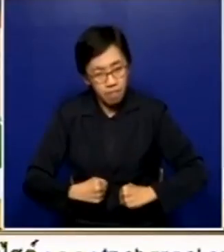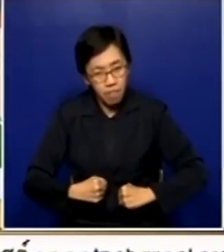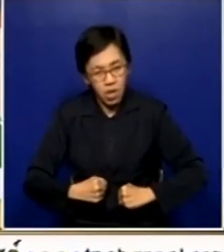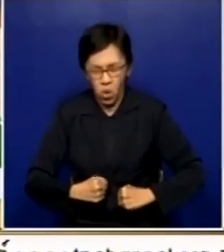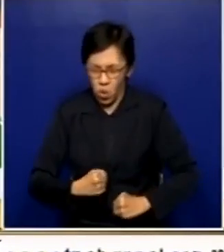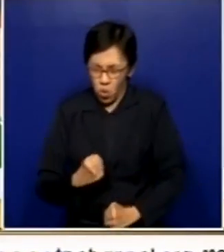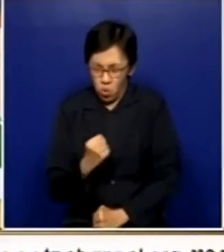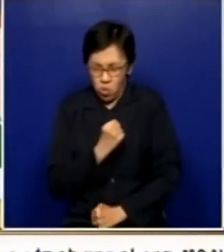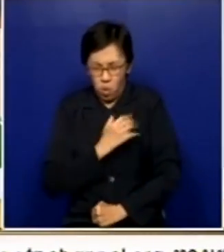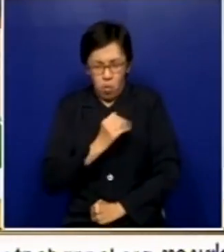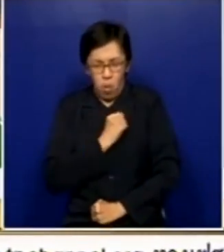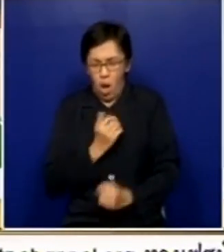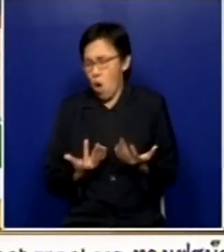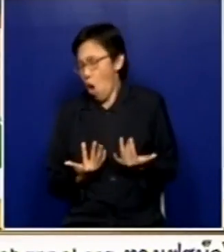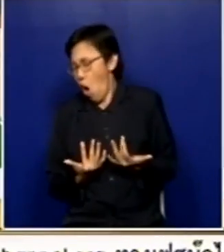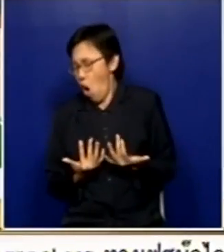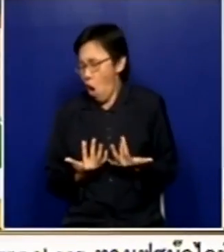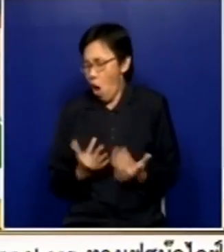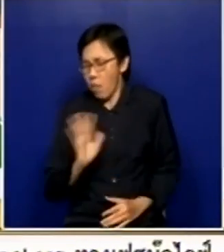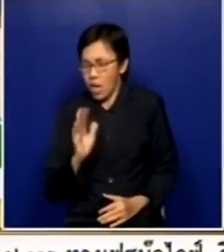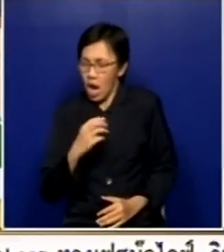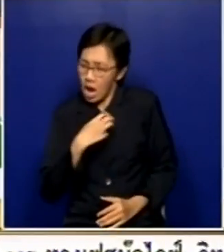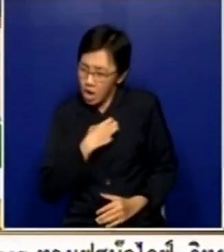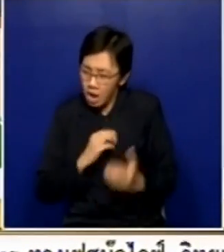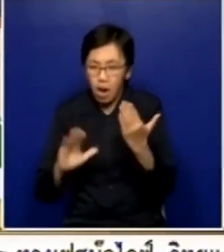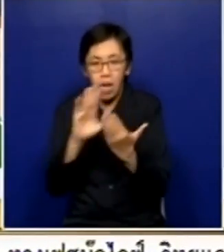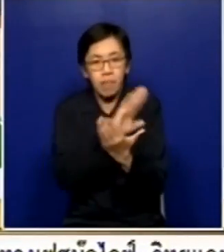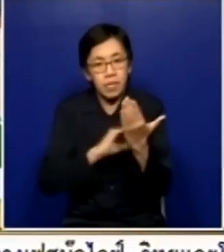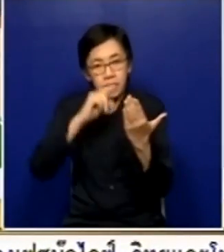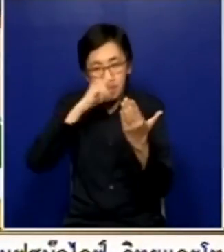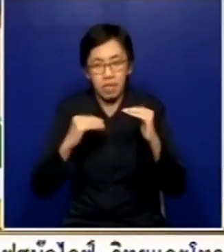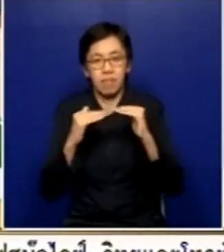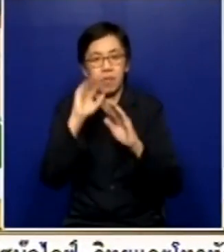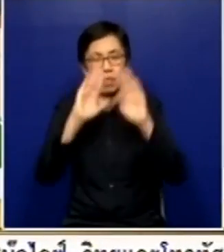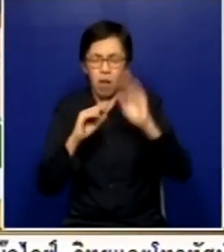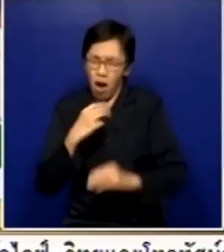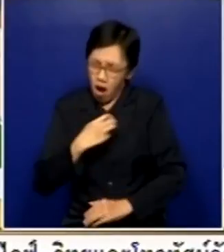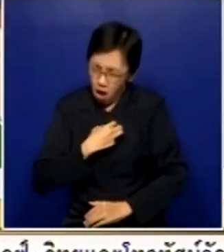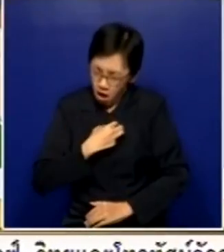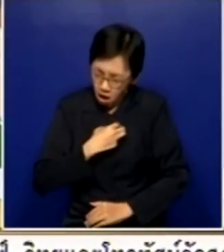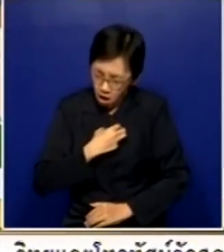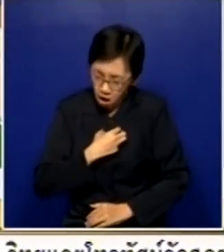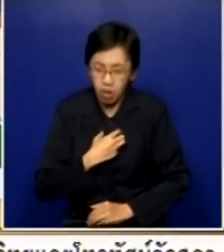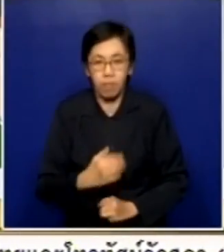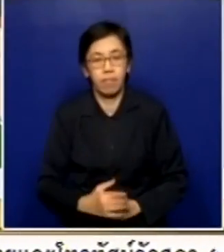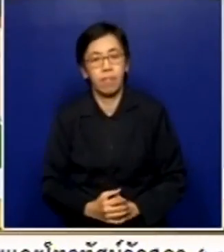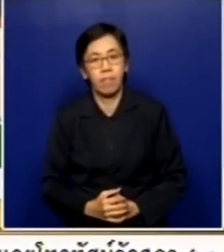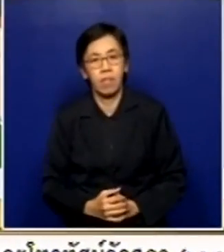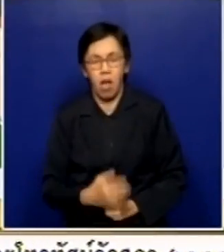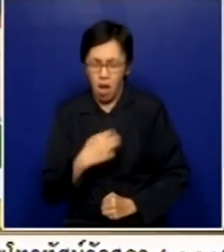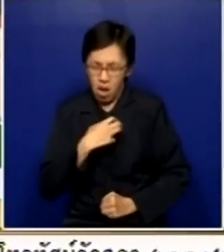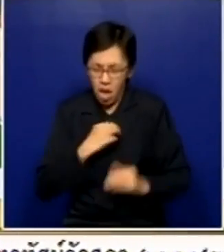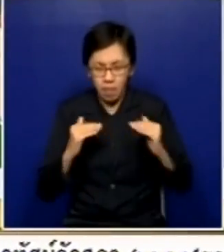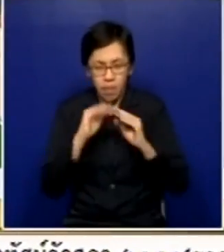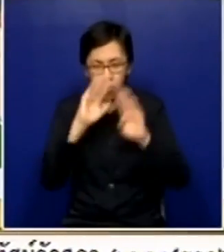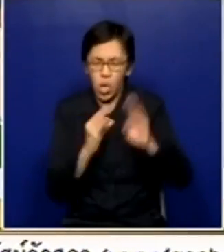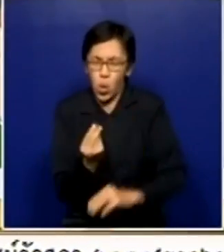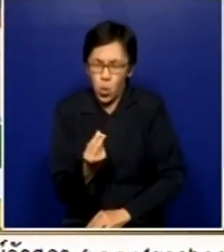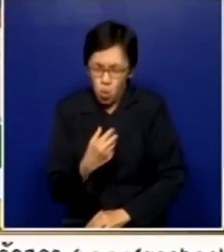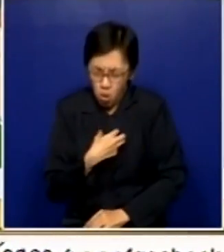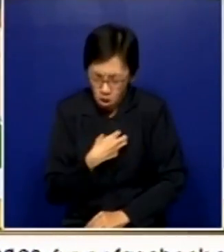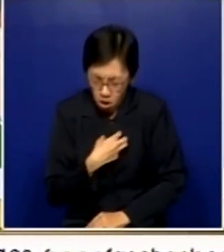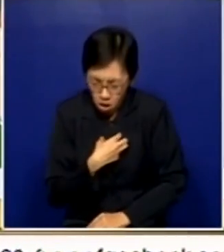ไม่ได้แล้วรอไม่ได้แล้วอยากเห็นประเทศไทยเป็นประชาธิปไตยโดยเร็วๆ